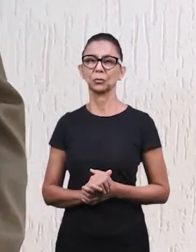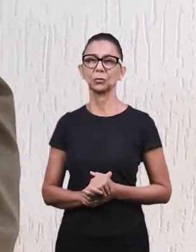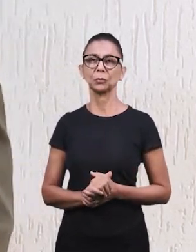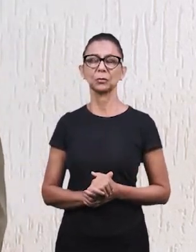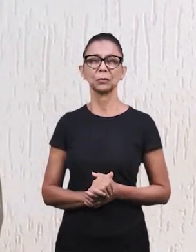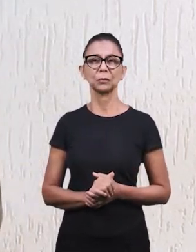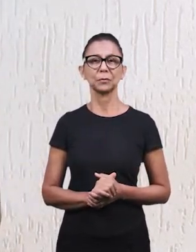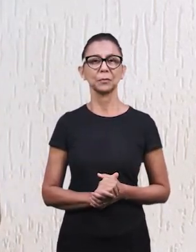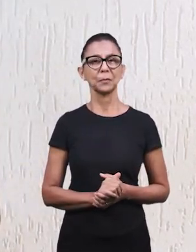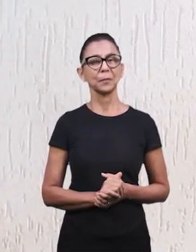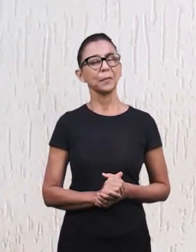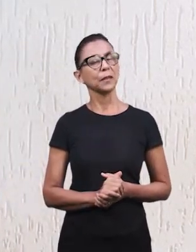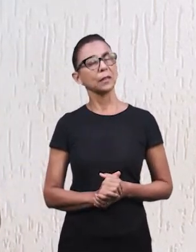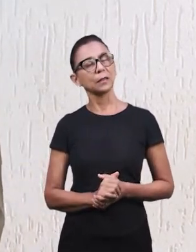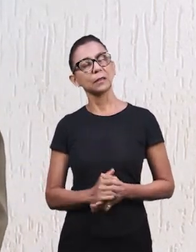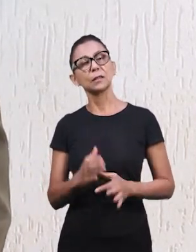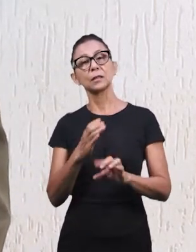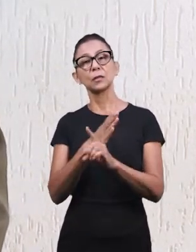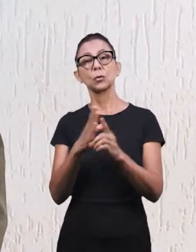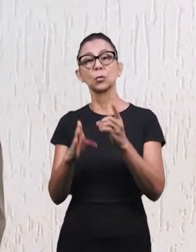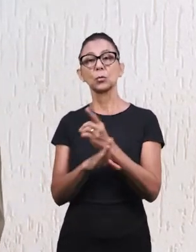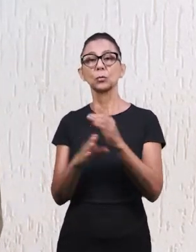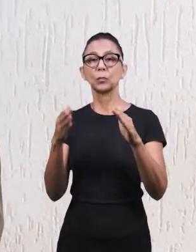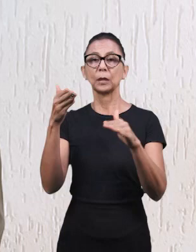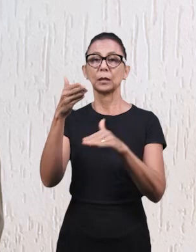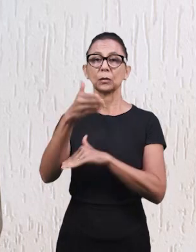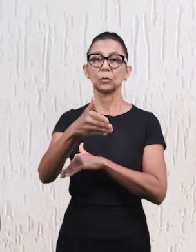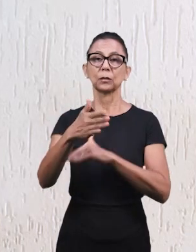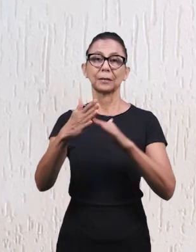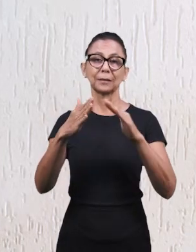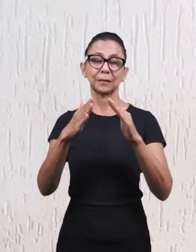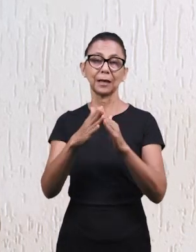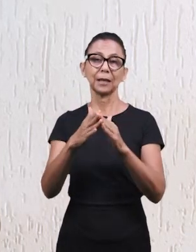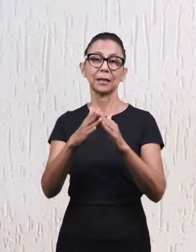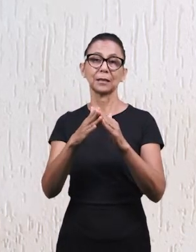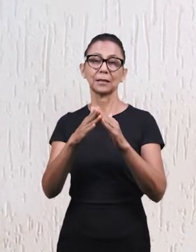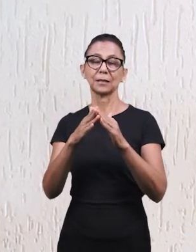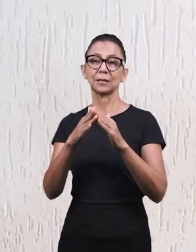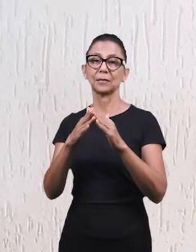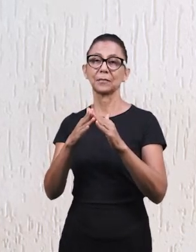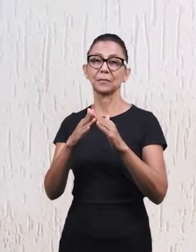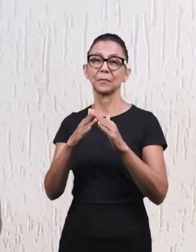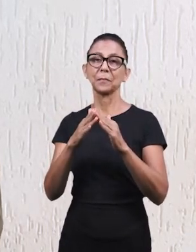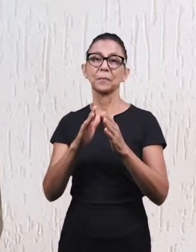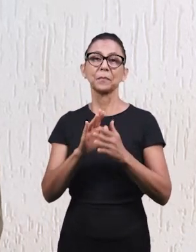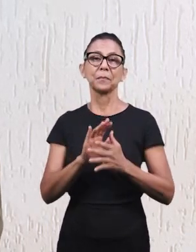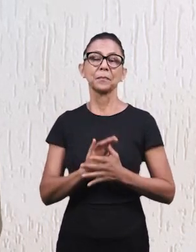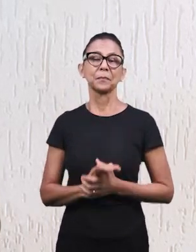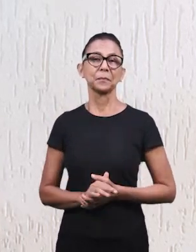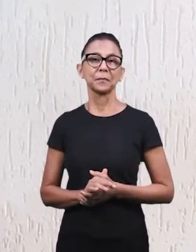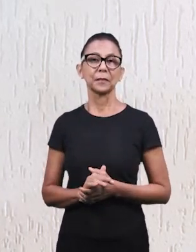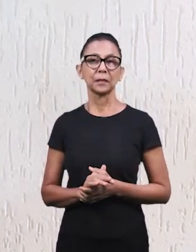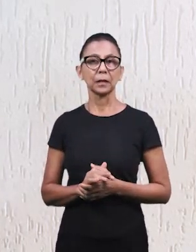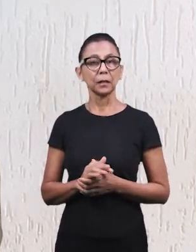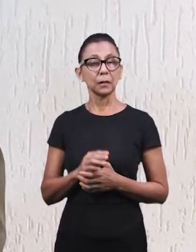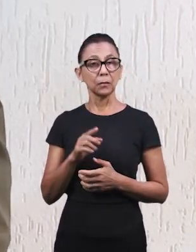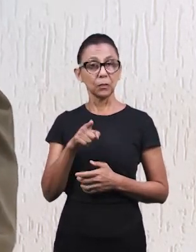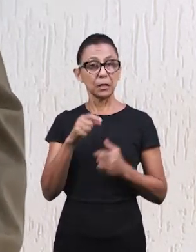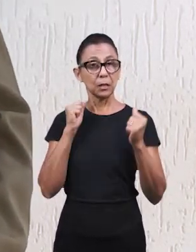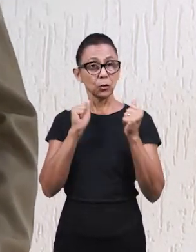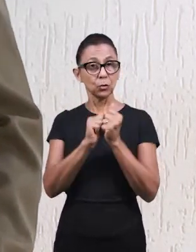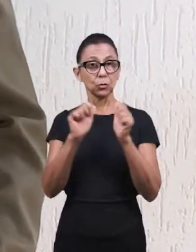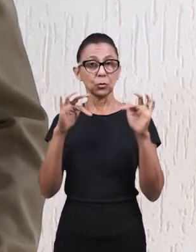смотреть служение, а участвовать в служении. Совершайте служение в доме вашем, вместе с вашей